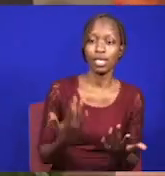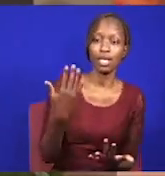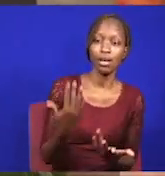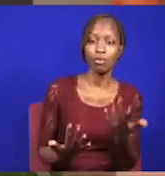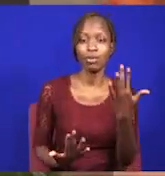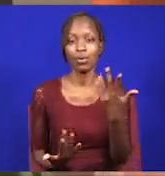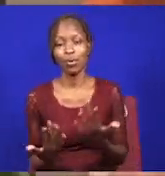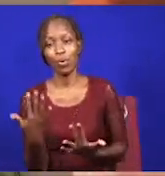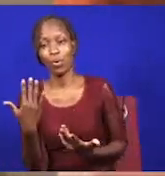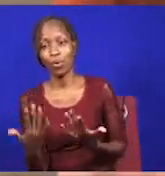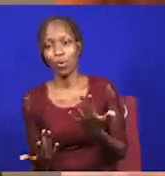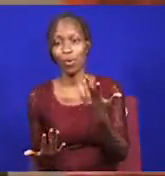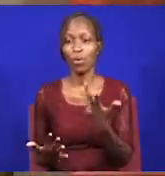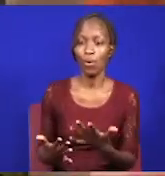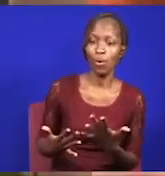moto.